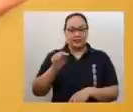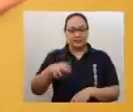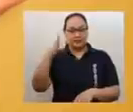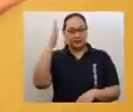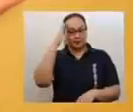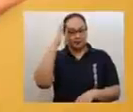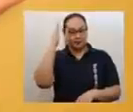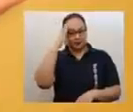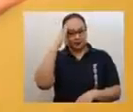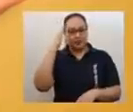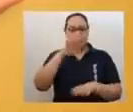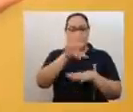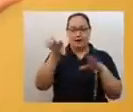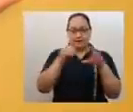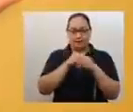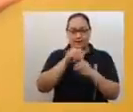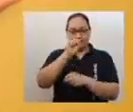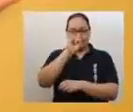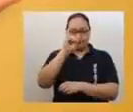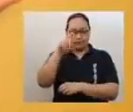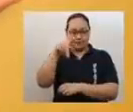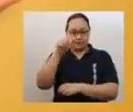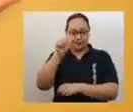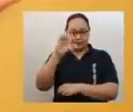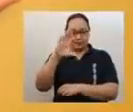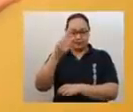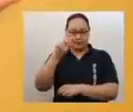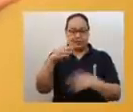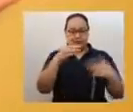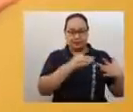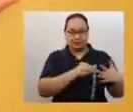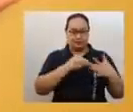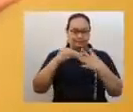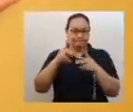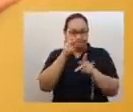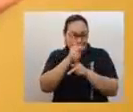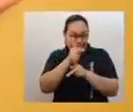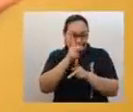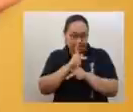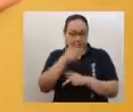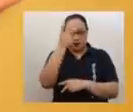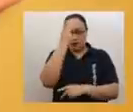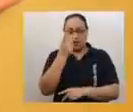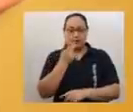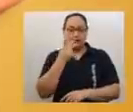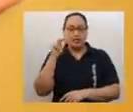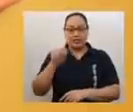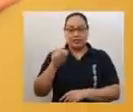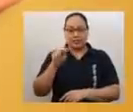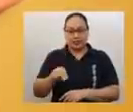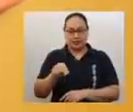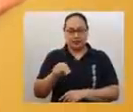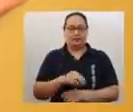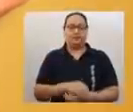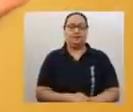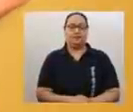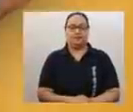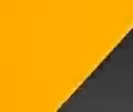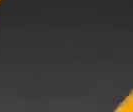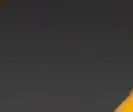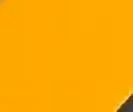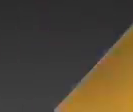gawin ng mga bata ay nakapaloob sa SIPACs. Ang gabay ng mga magulang at guardians ay higit na kailangan.